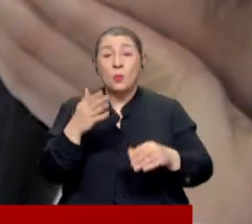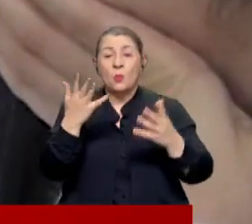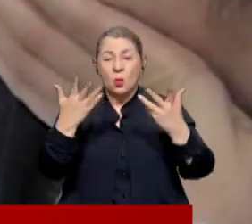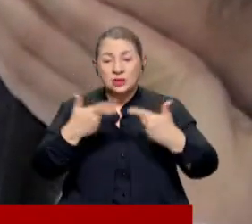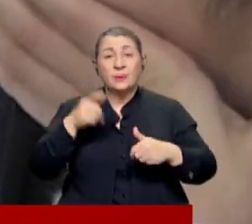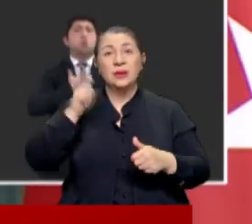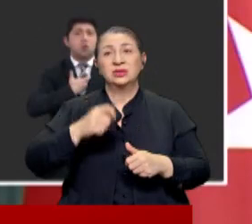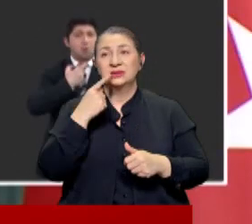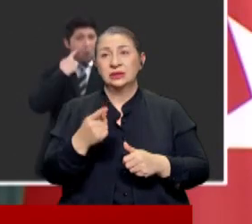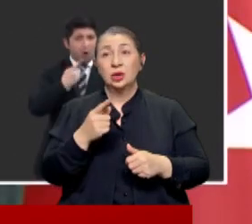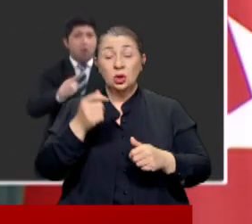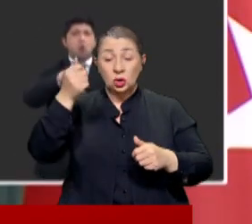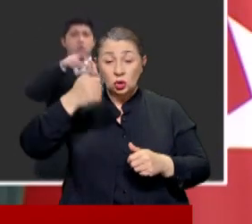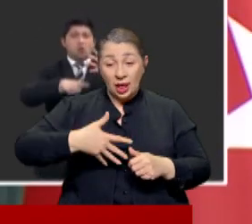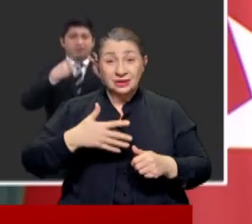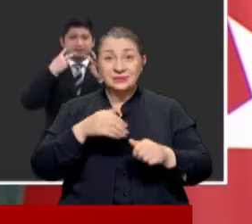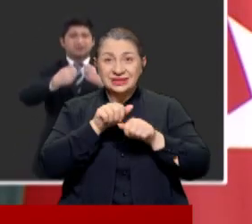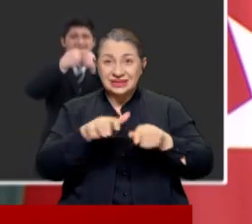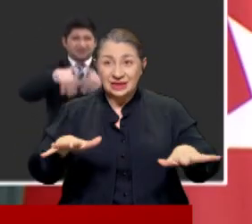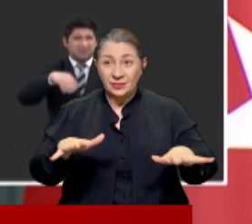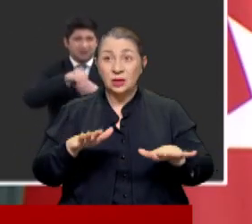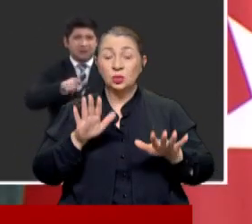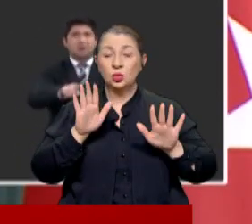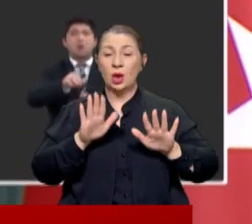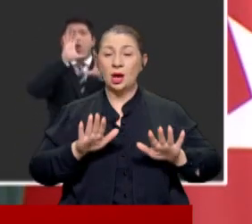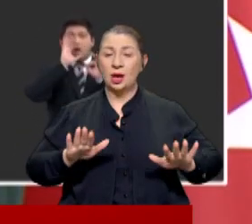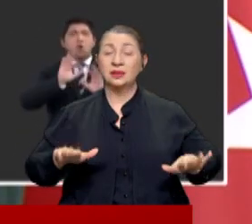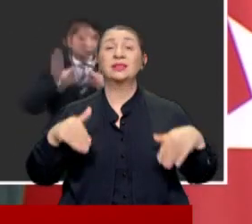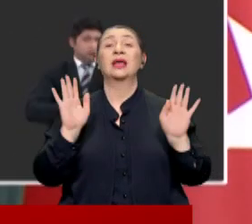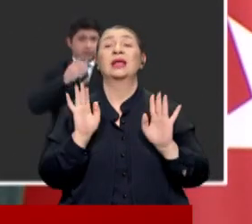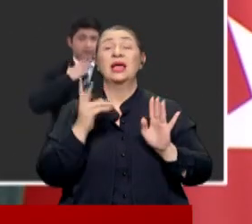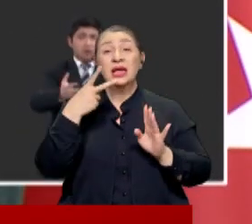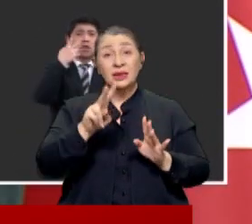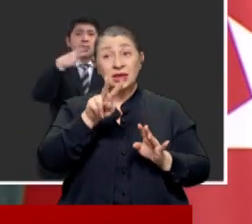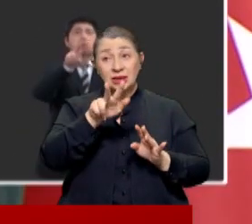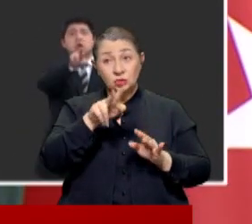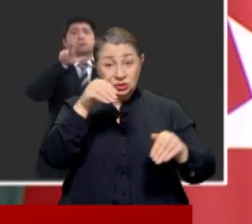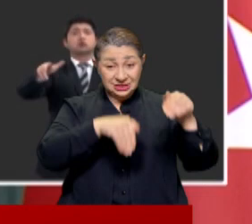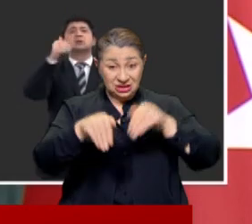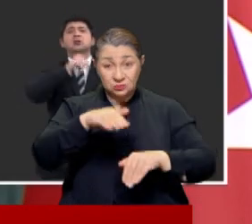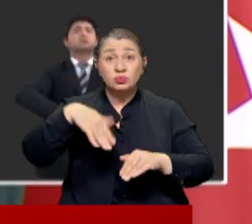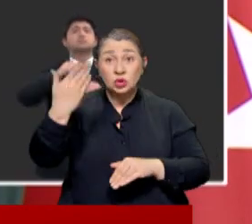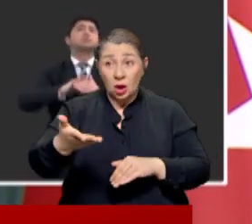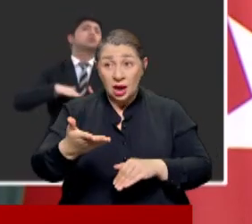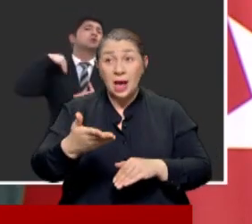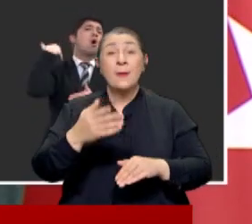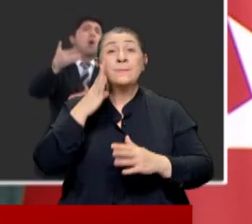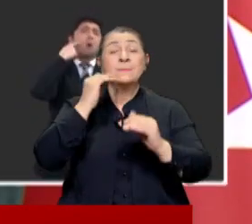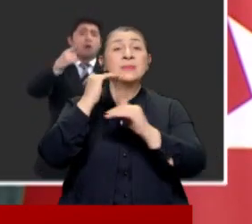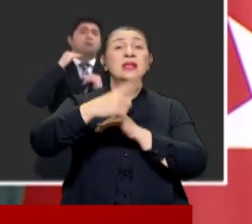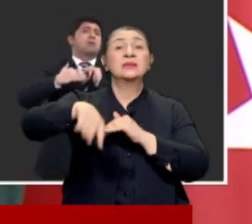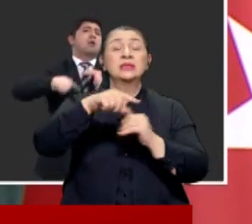muhasebe yapacağız dedi yönetim sistemleri de durağın değil 2020/3 seçimleri sonrası